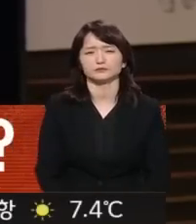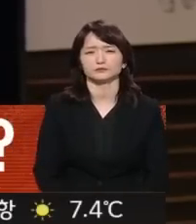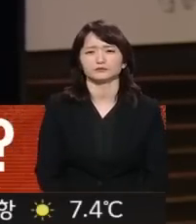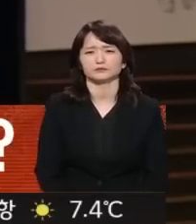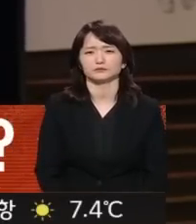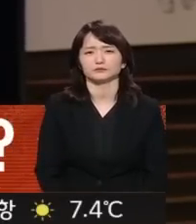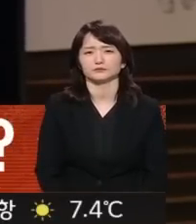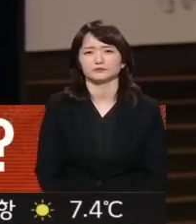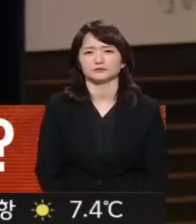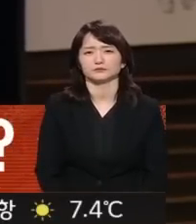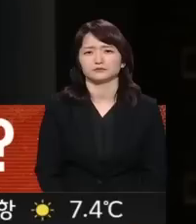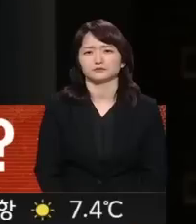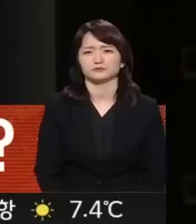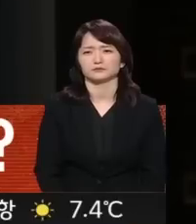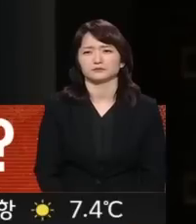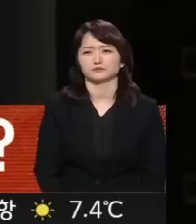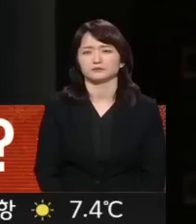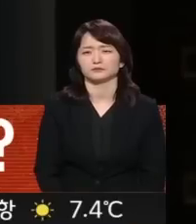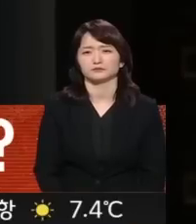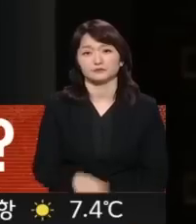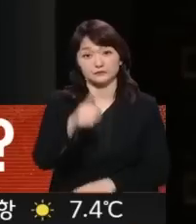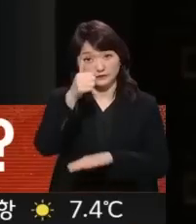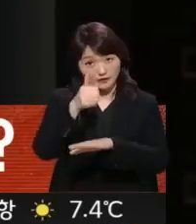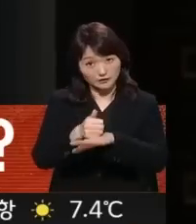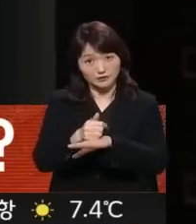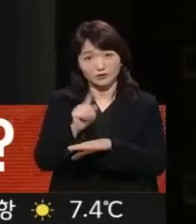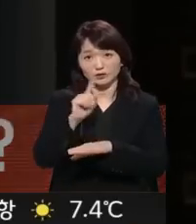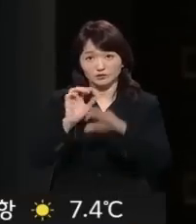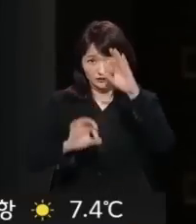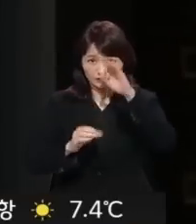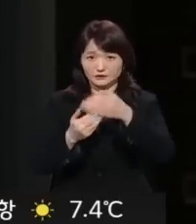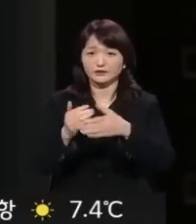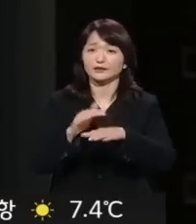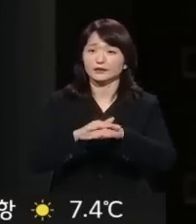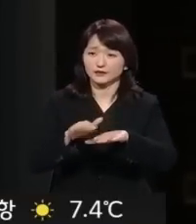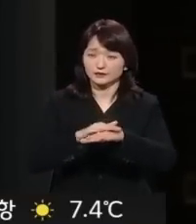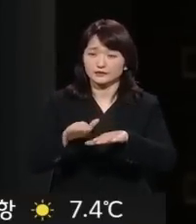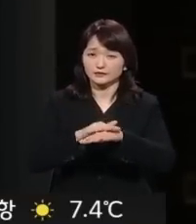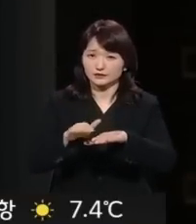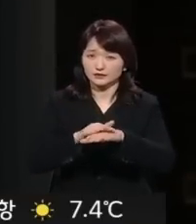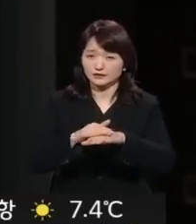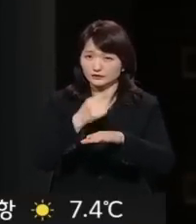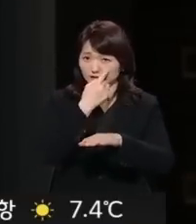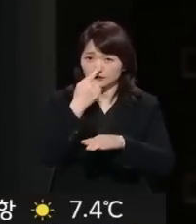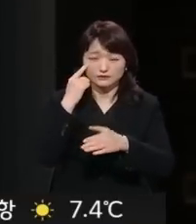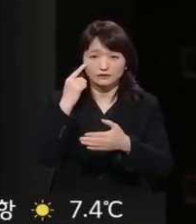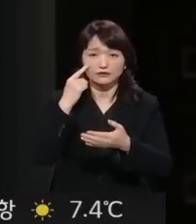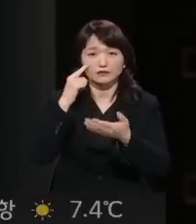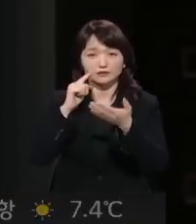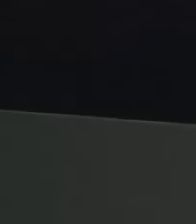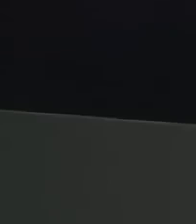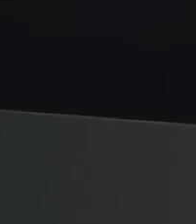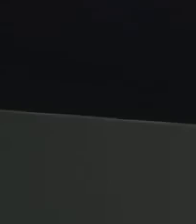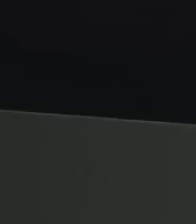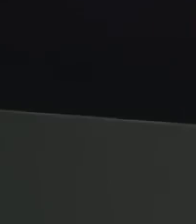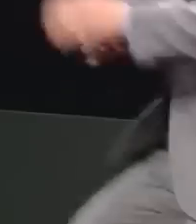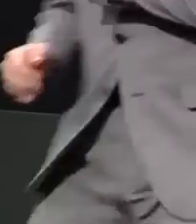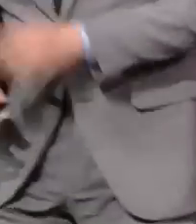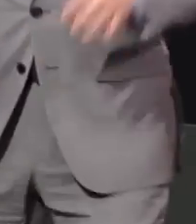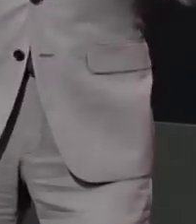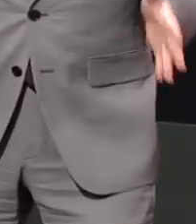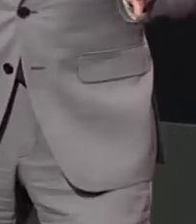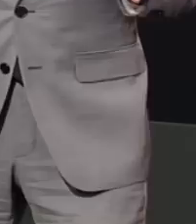보입니다 나중에라도 조금 어떤 사건 해결해 실마리가 좀 발견이 됐으면 좋겠습니다 이렇게 정리하고요